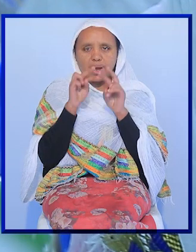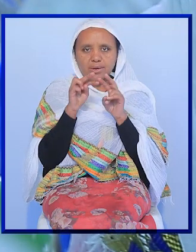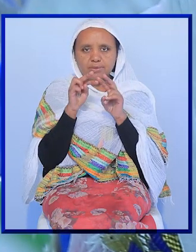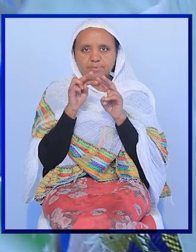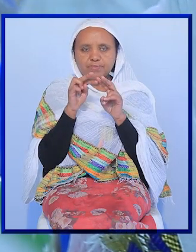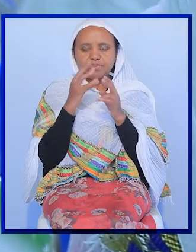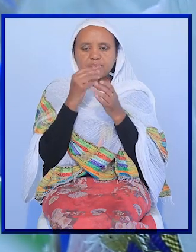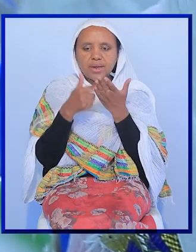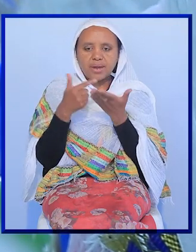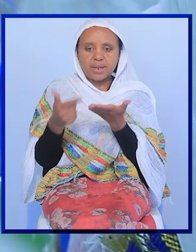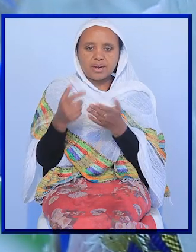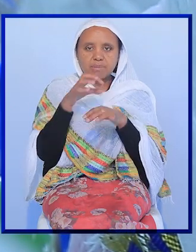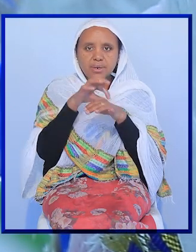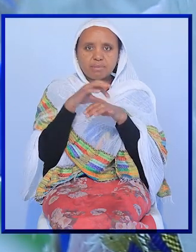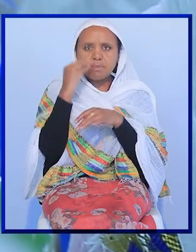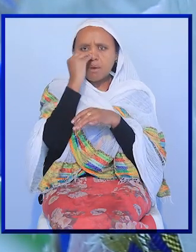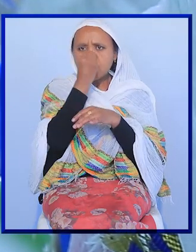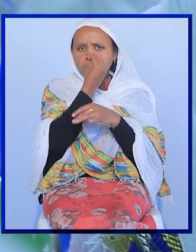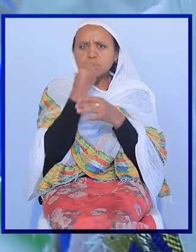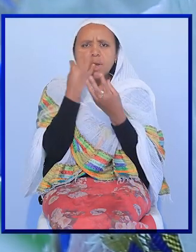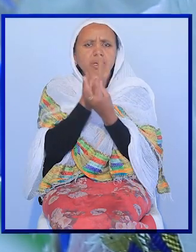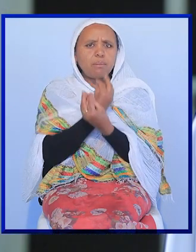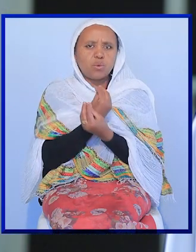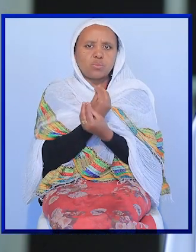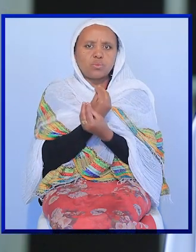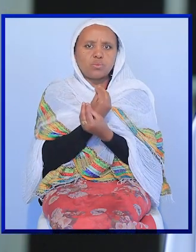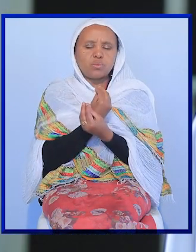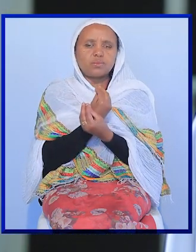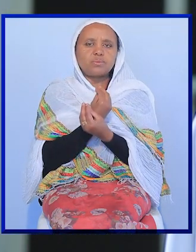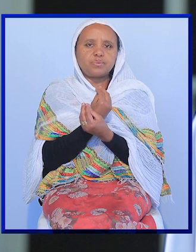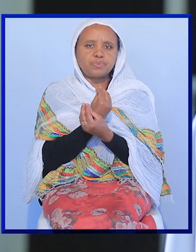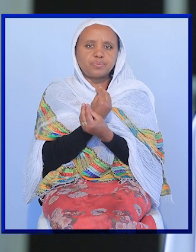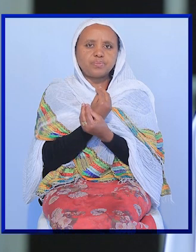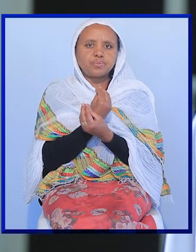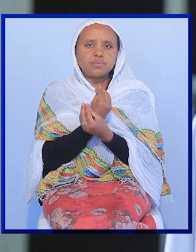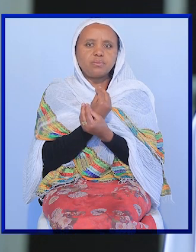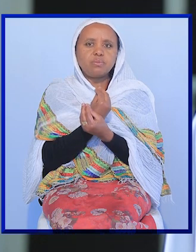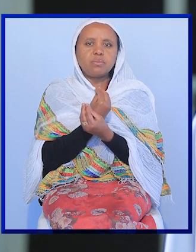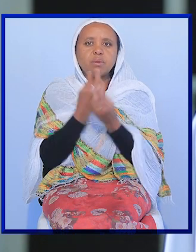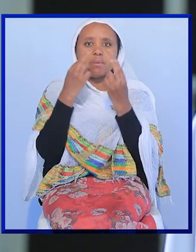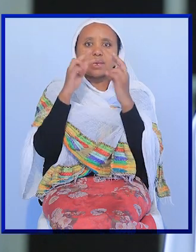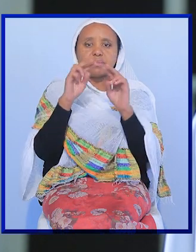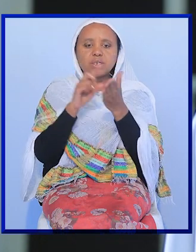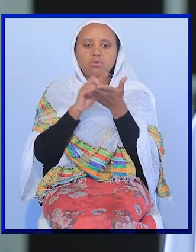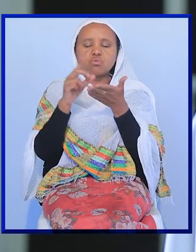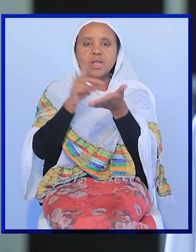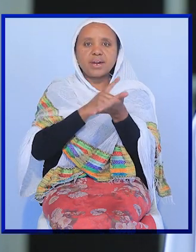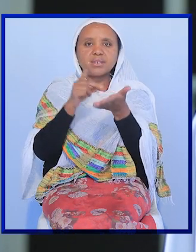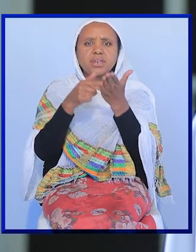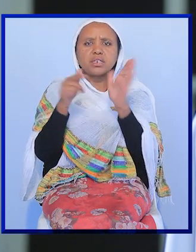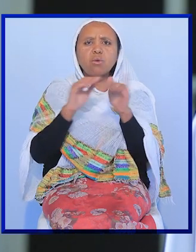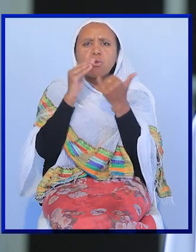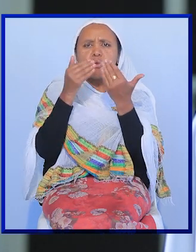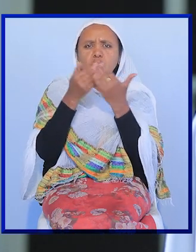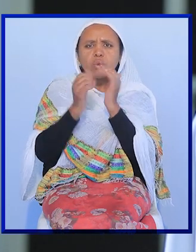እና ይሄንን ምድርን በአበቦች ማስዋቡን በማስመልከት ቅዱስ ያሬድ ሲገልጸው